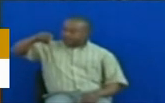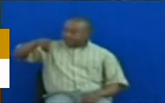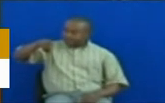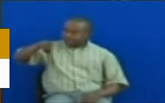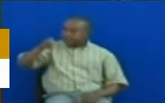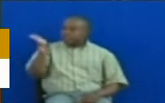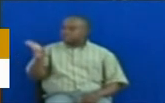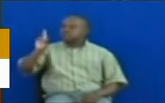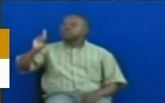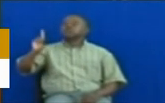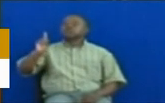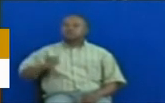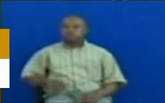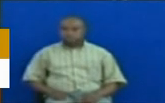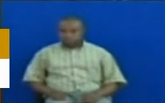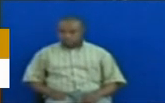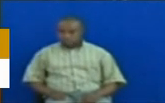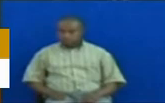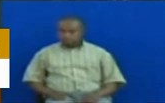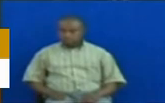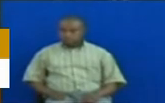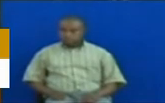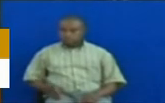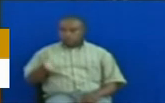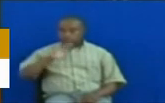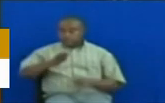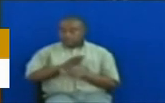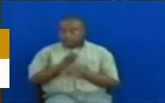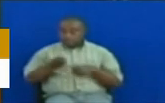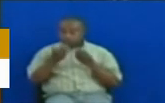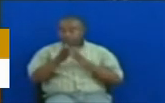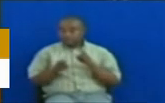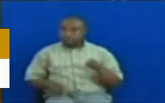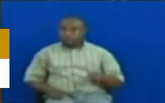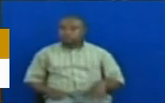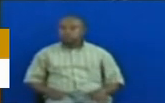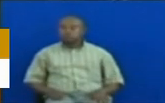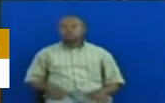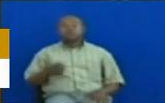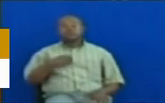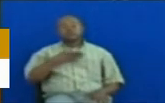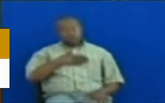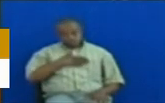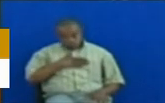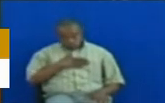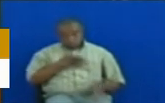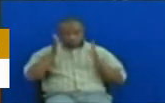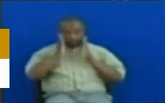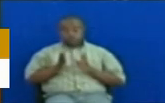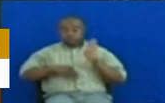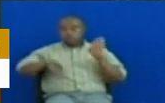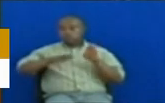But are you worried with that? Hebu malizia kabla hatuja hapa ili tumalize. Nashukuru mheshimiwa mwenyekiti.